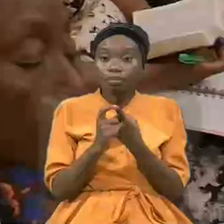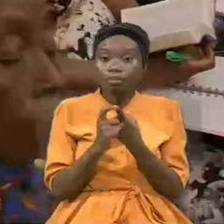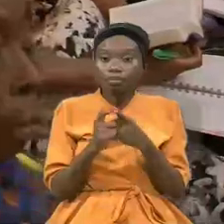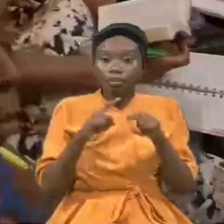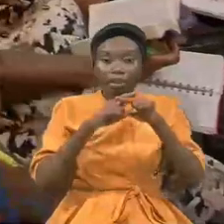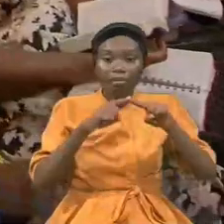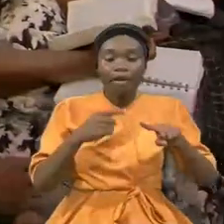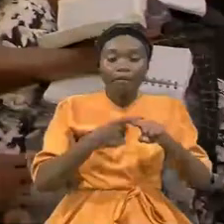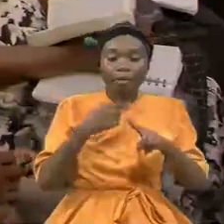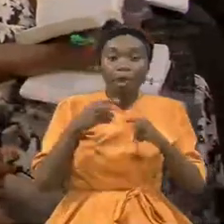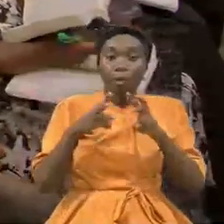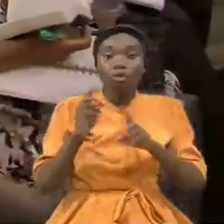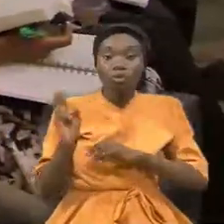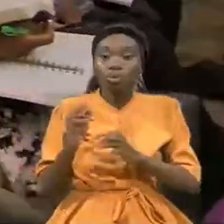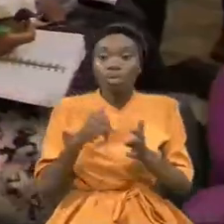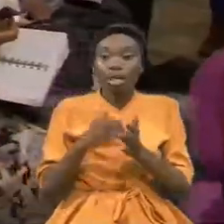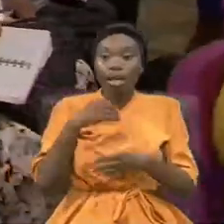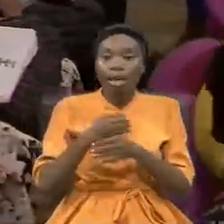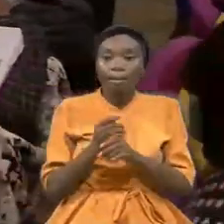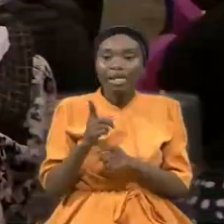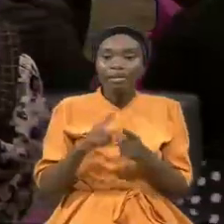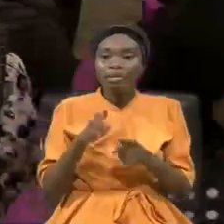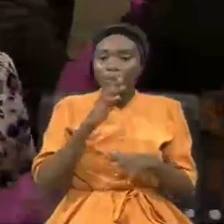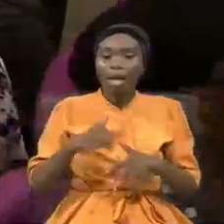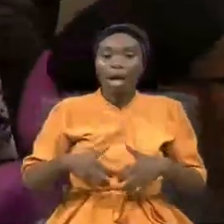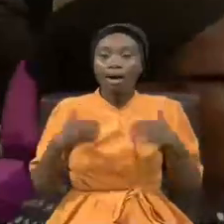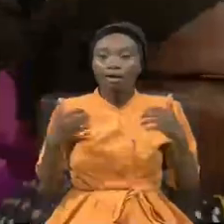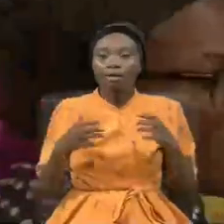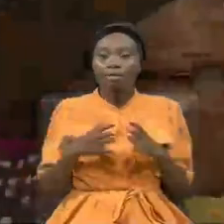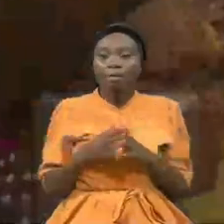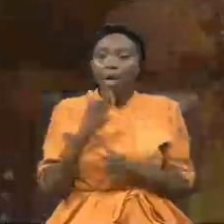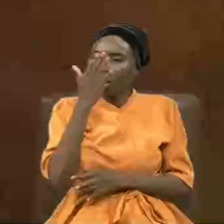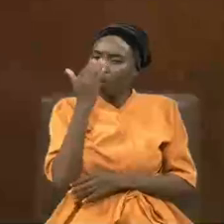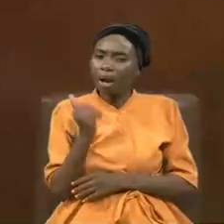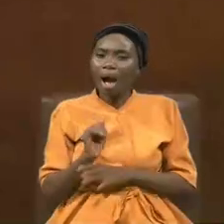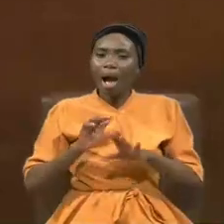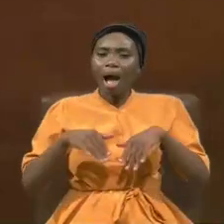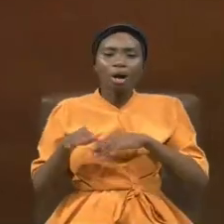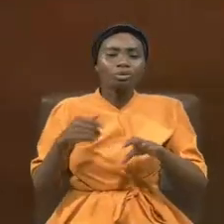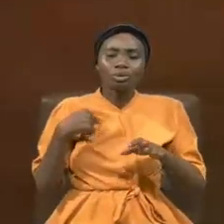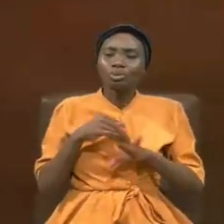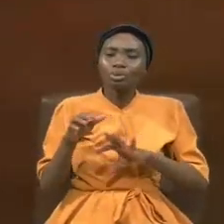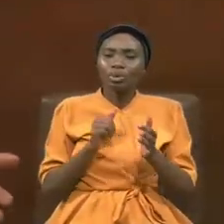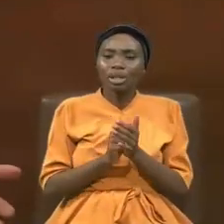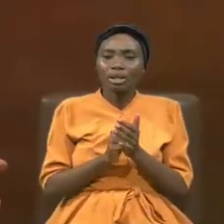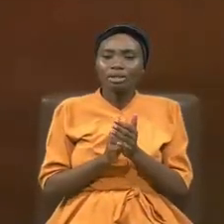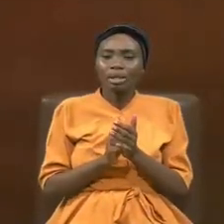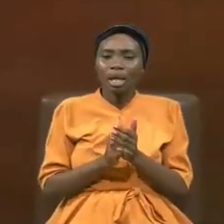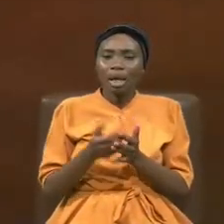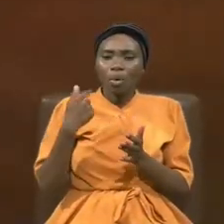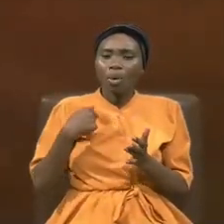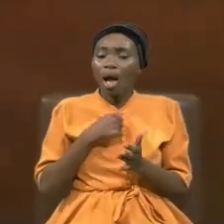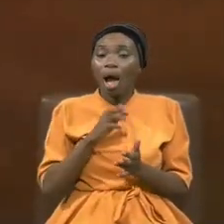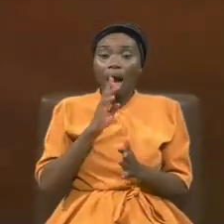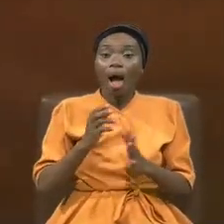en employant un mot différent de ce de comment vous l'employez, vous énerve. Comment on fait cela? Maintenant,